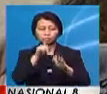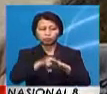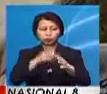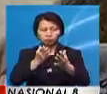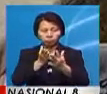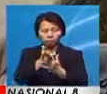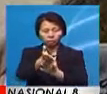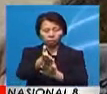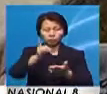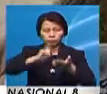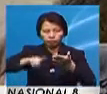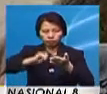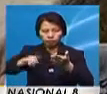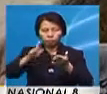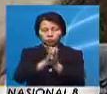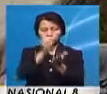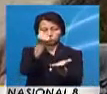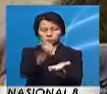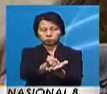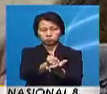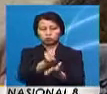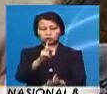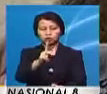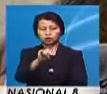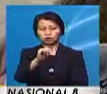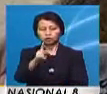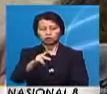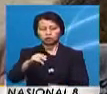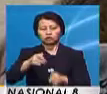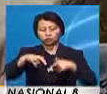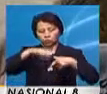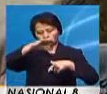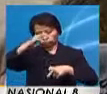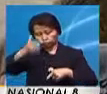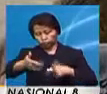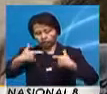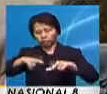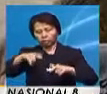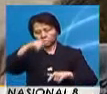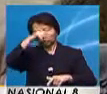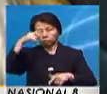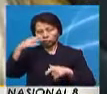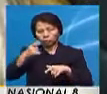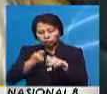melalui pemeriksaan Immigration KIK Bukit Kayu Hitam selepas cuba